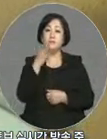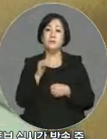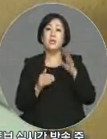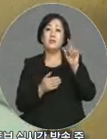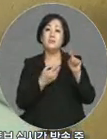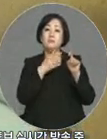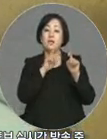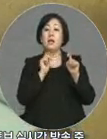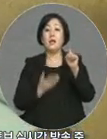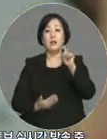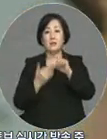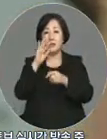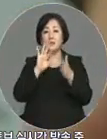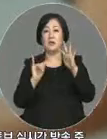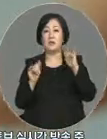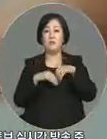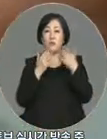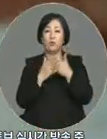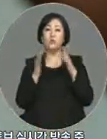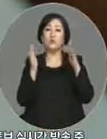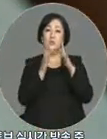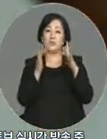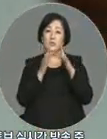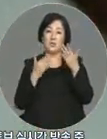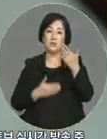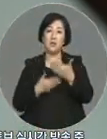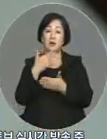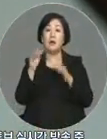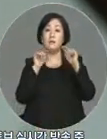이하 아동 청소년들의 전자상거래 관련 상담